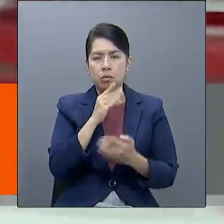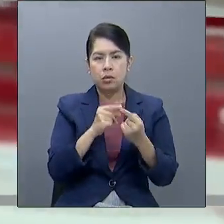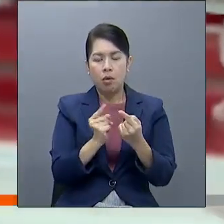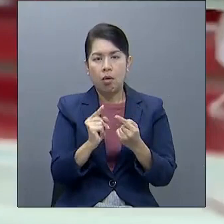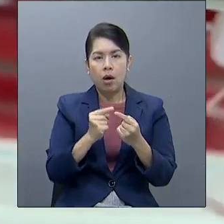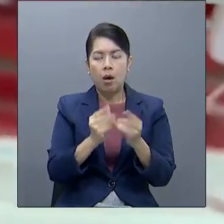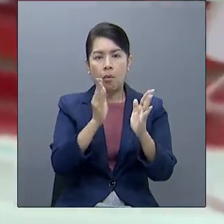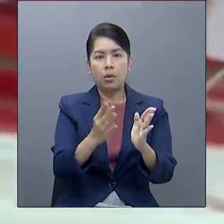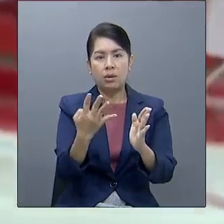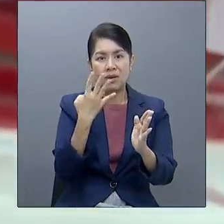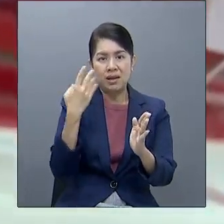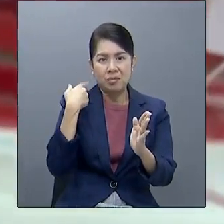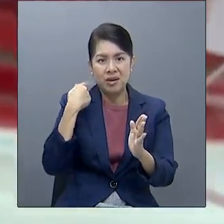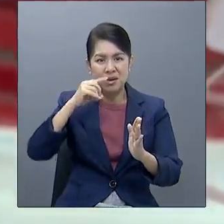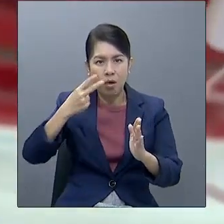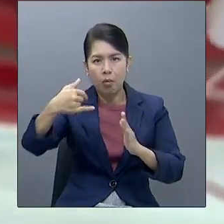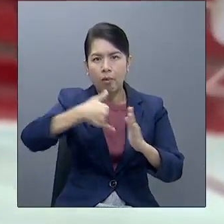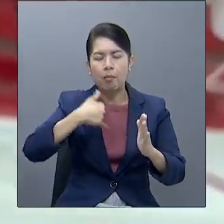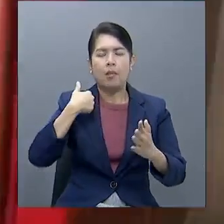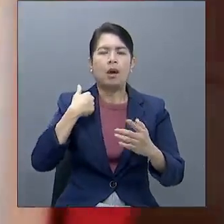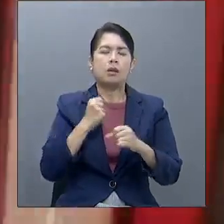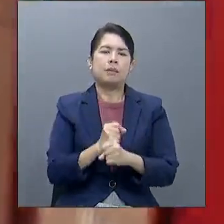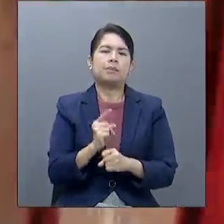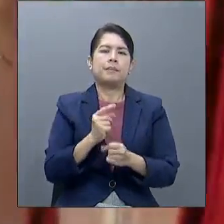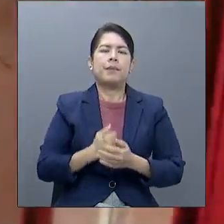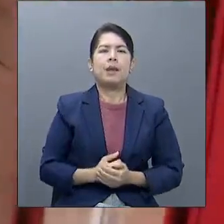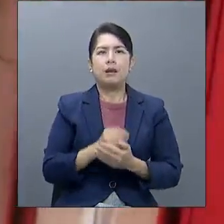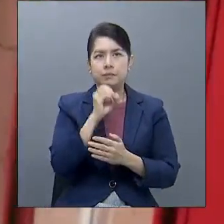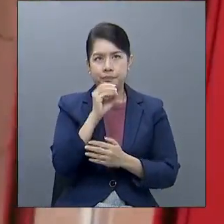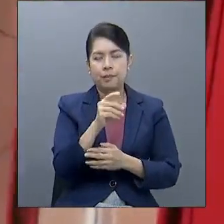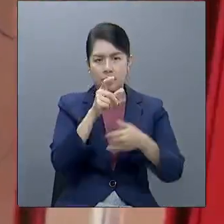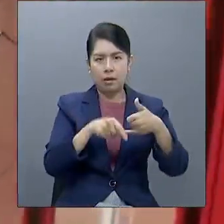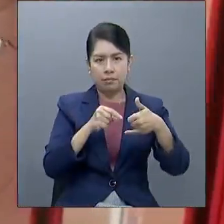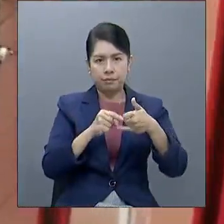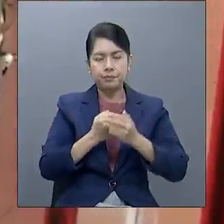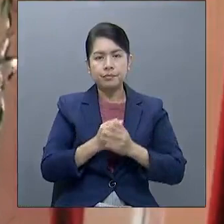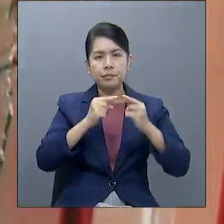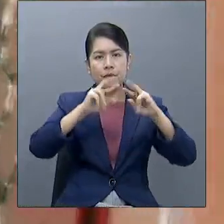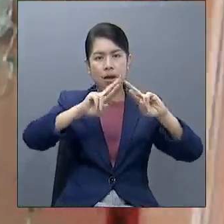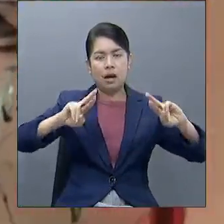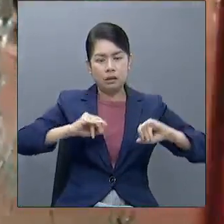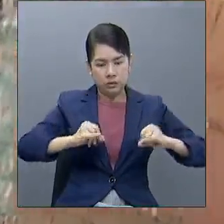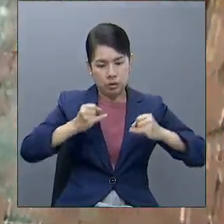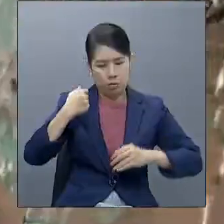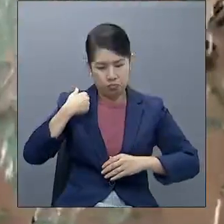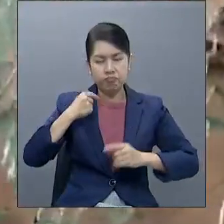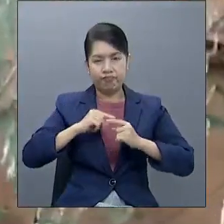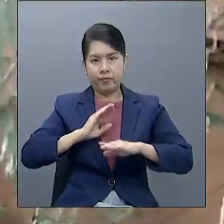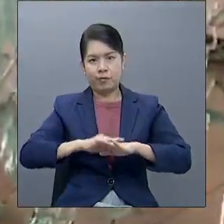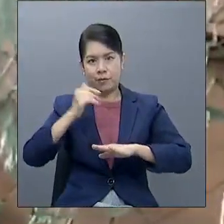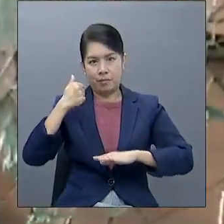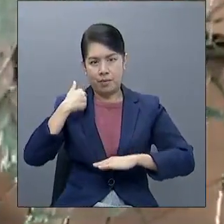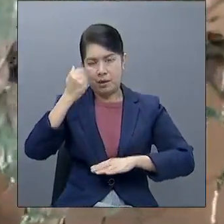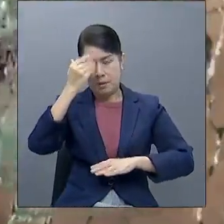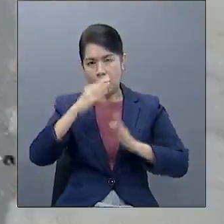การประทุษร้ายครับอีกทั้งข้อเท็จจริงยังได้ความบอกว่านายพิสิทธิ์มีความสามารถในการใช้อาวุธปืนเนื่องจากผ่านการอบ